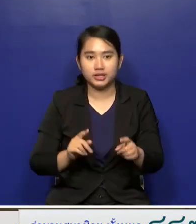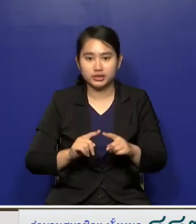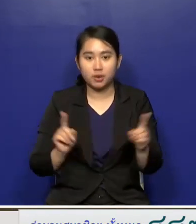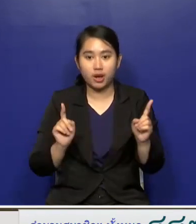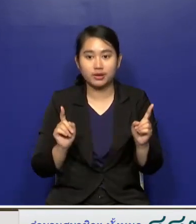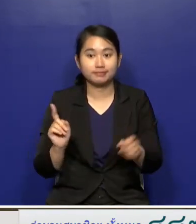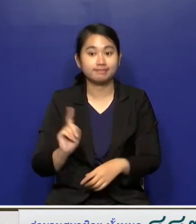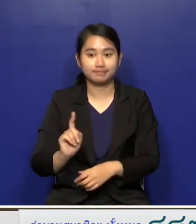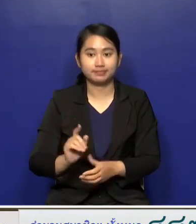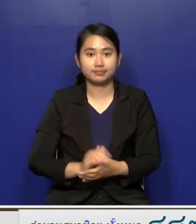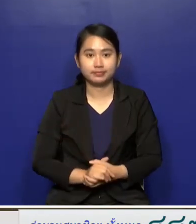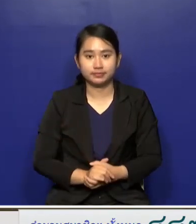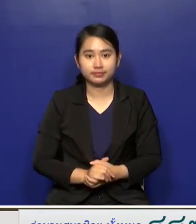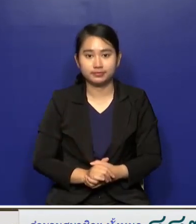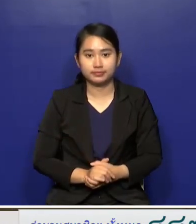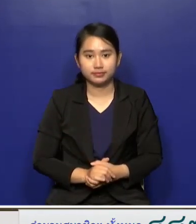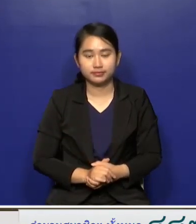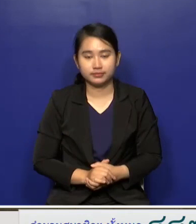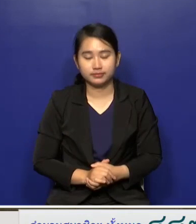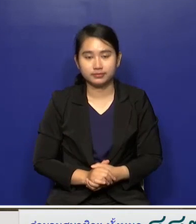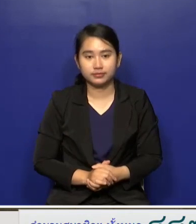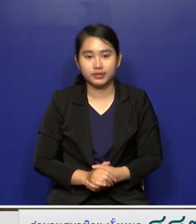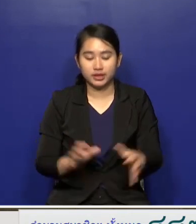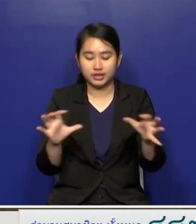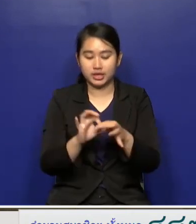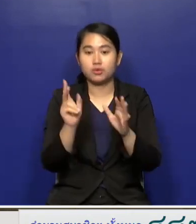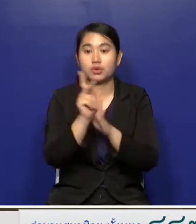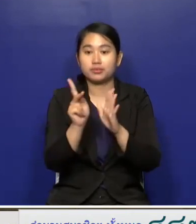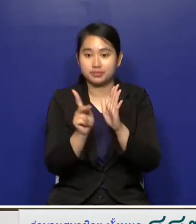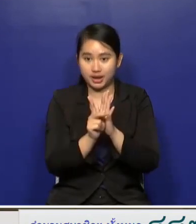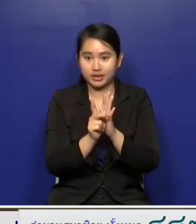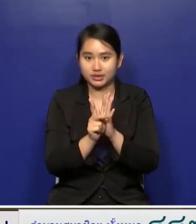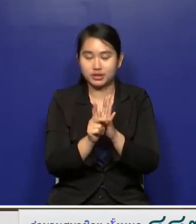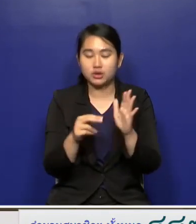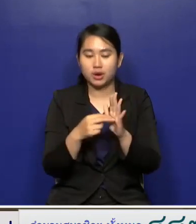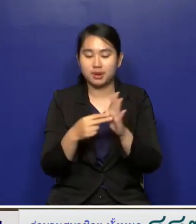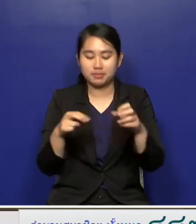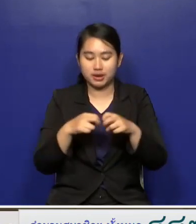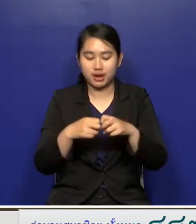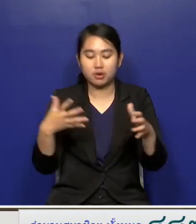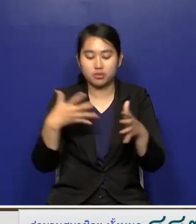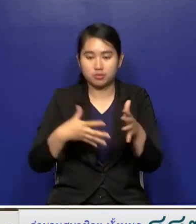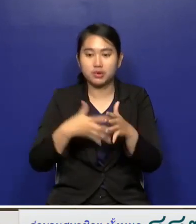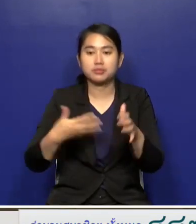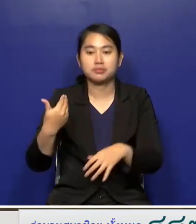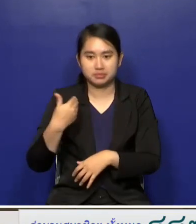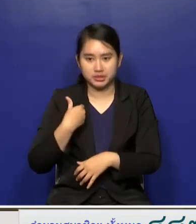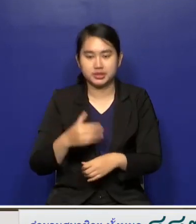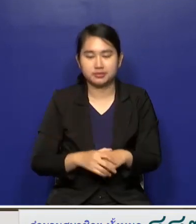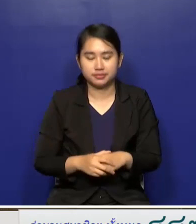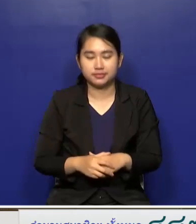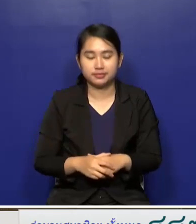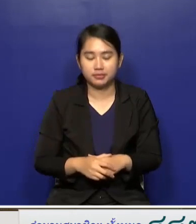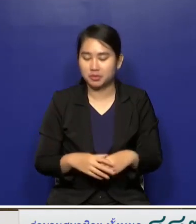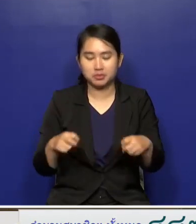ามก็ยังมีประเด็นเรื่องข้อกฎหมายที่ยังเป็นปัญหาอุปสรรคอยู่